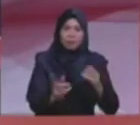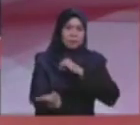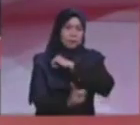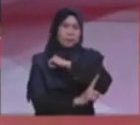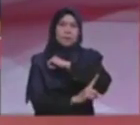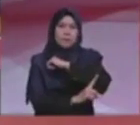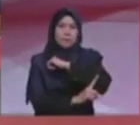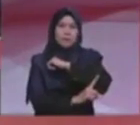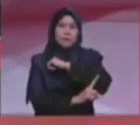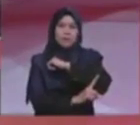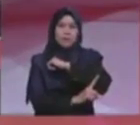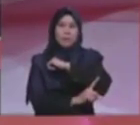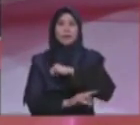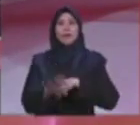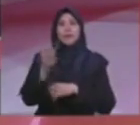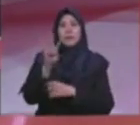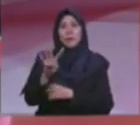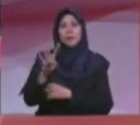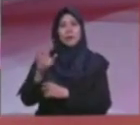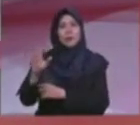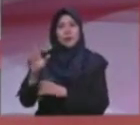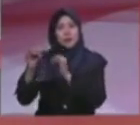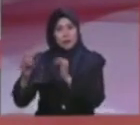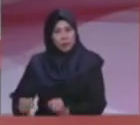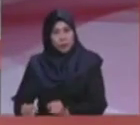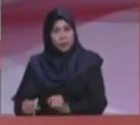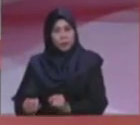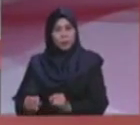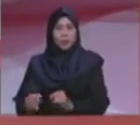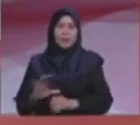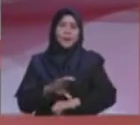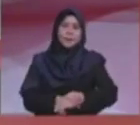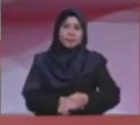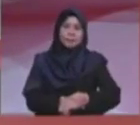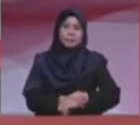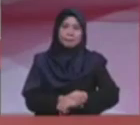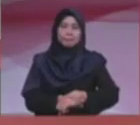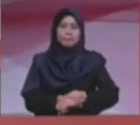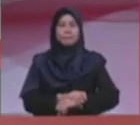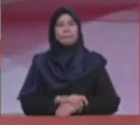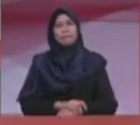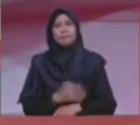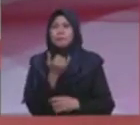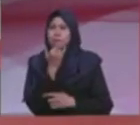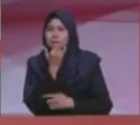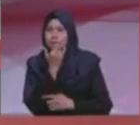dikompaun, manakala 43 individu telah direman. Antara